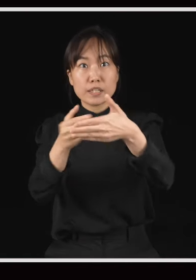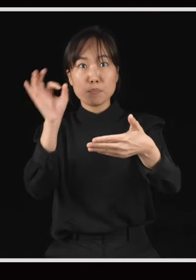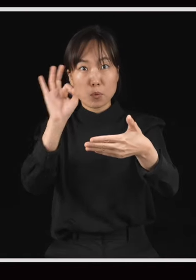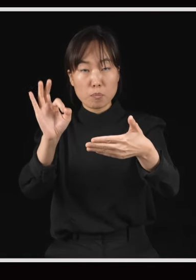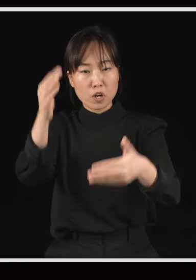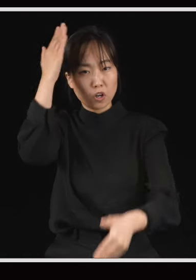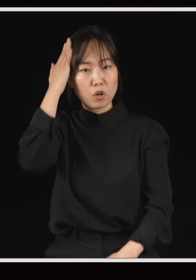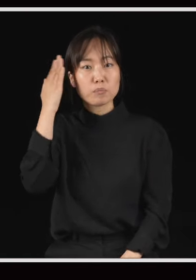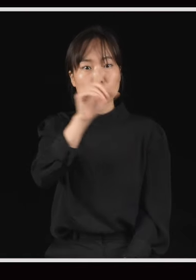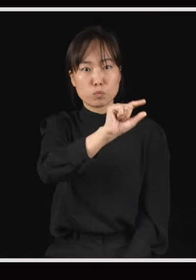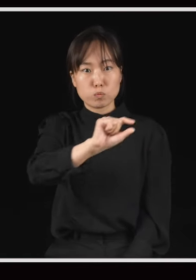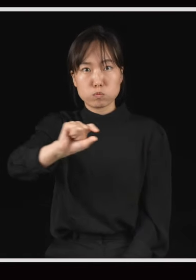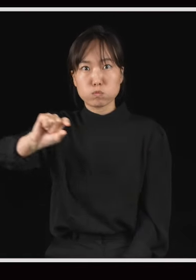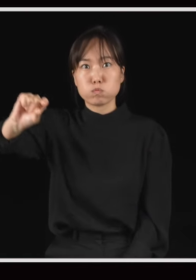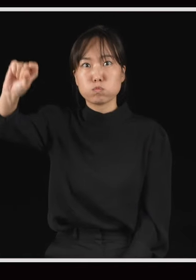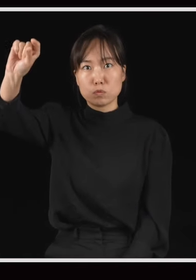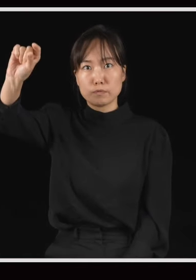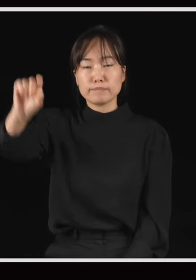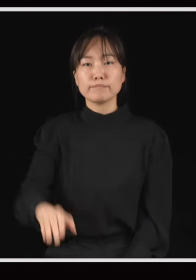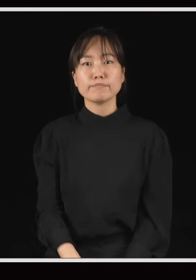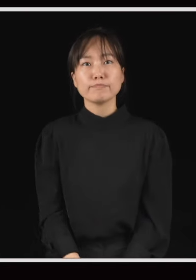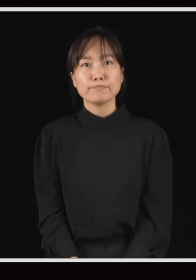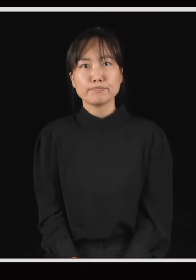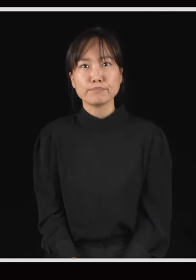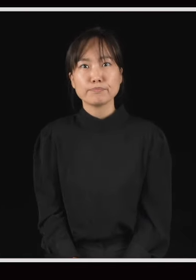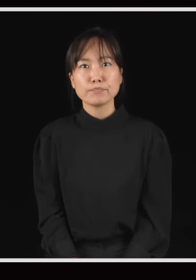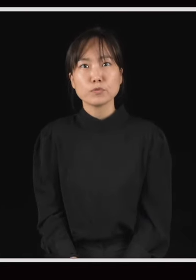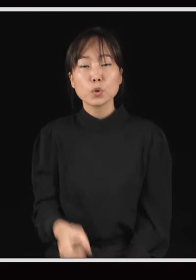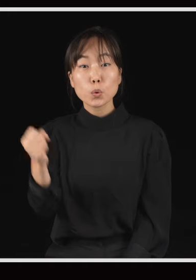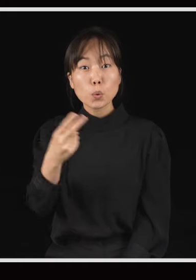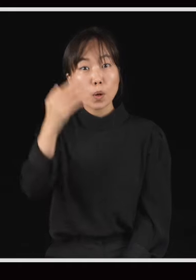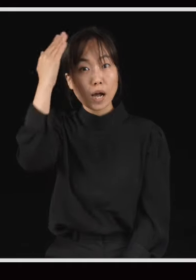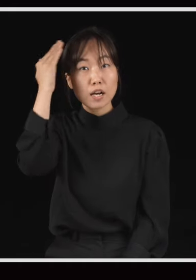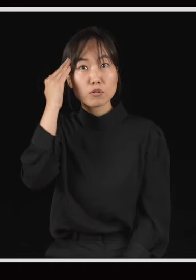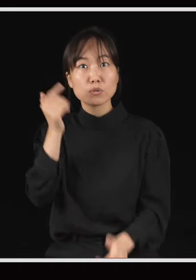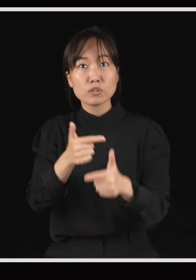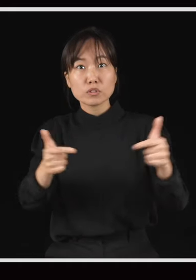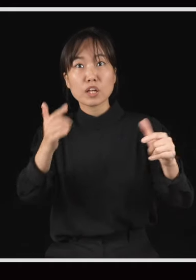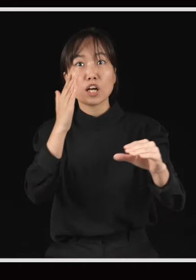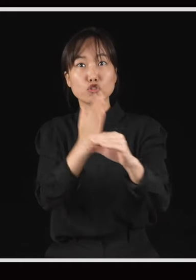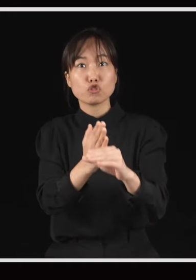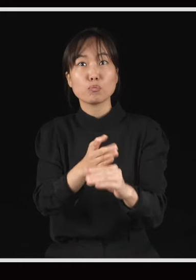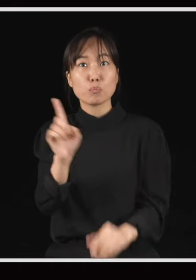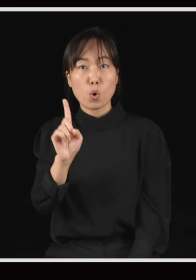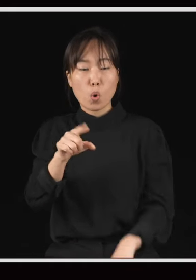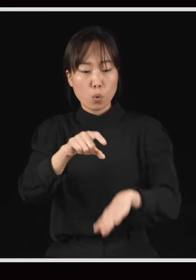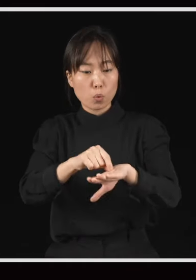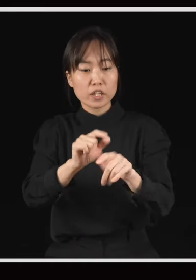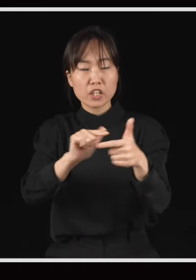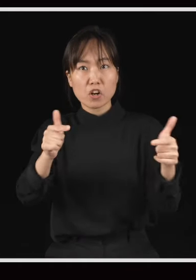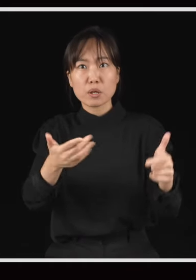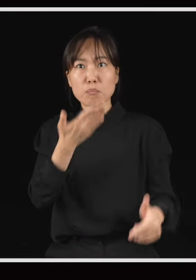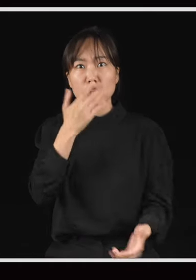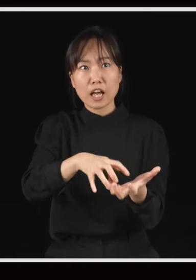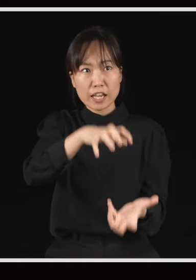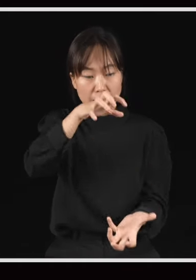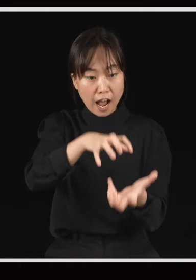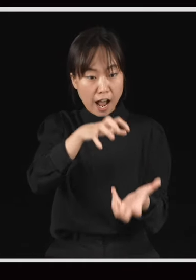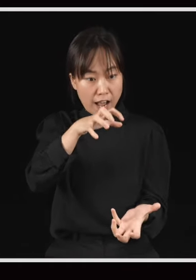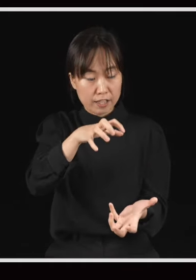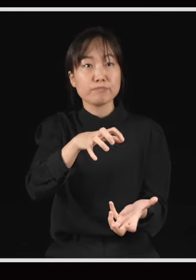되는데 거의 뭐랄까 지수적으로 증가되죠. 그리고 우리나라에 또 증가되고 있는 가공육, 적색육